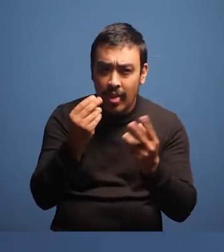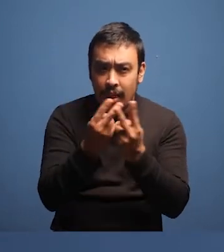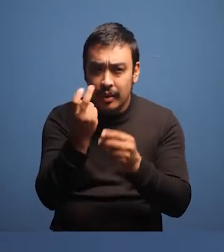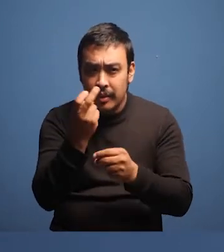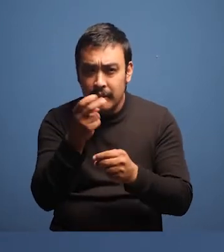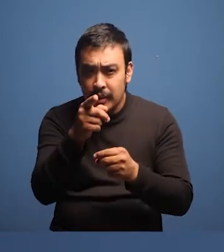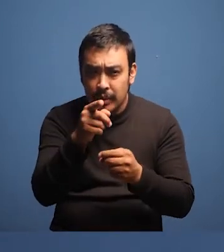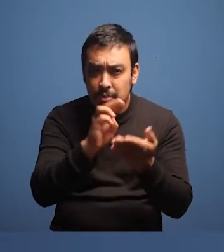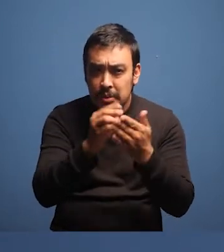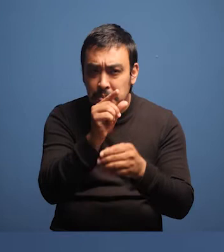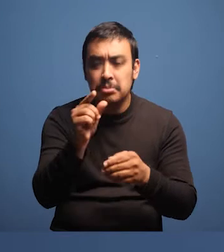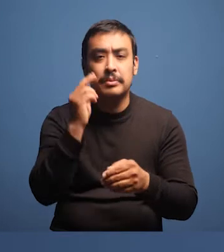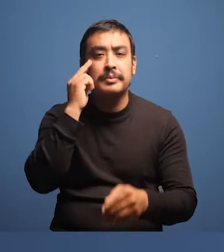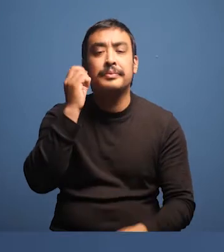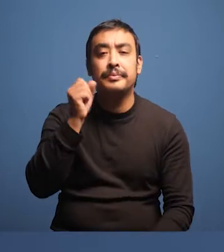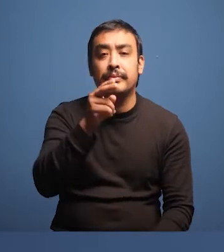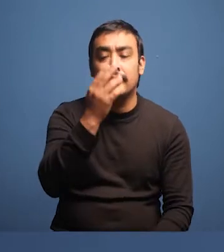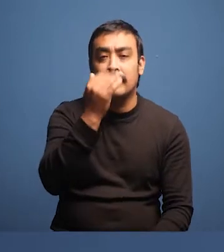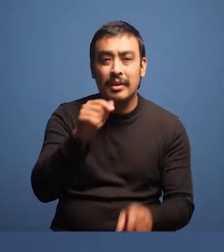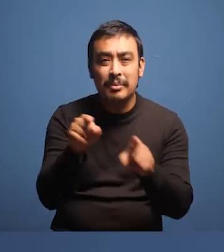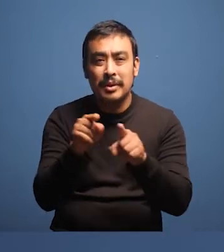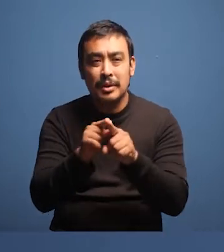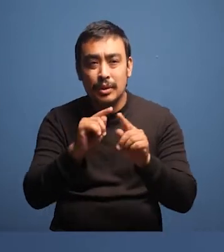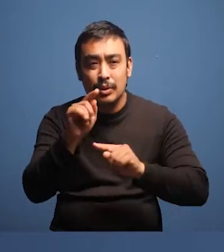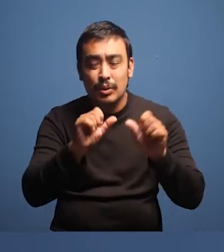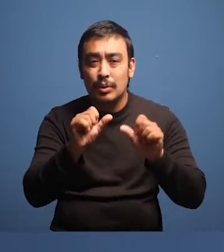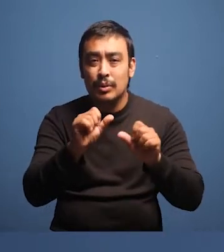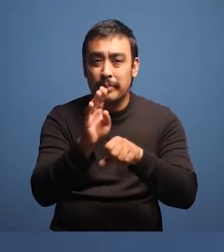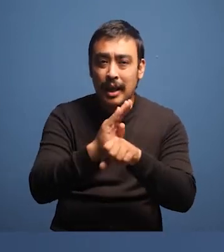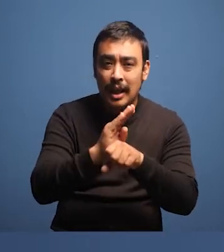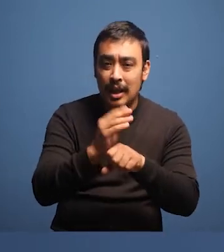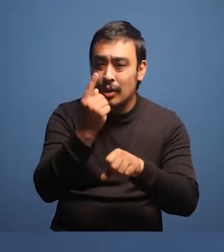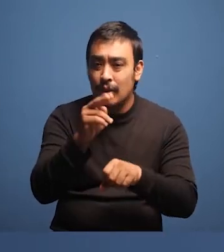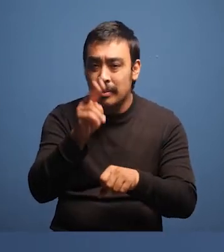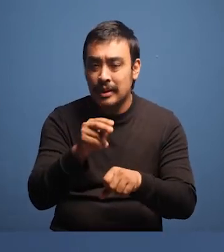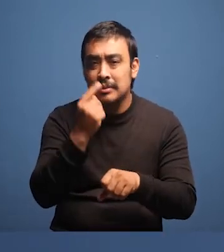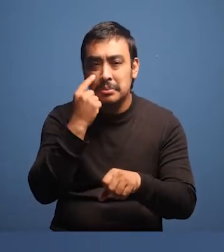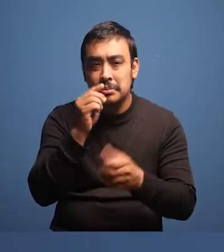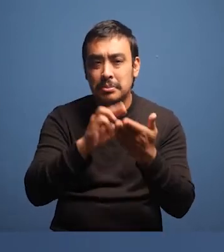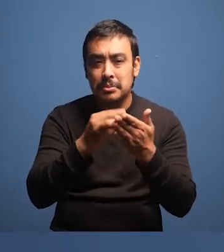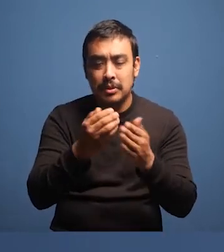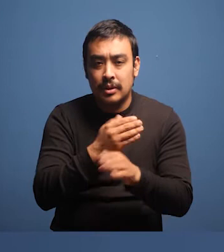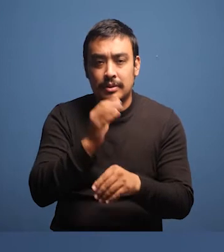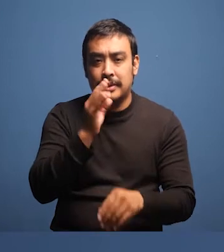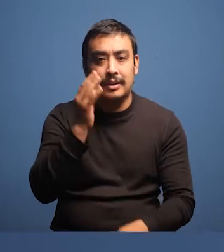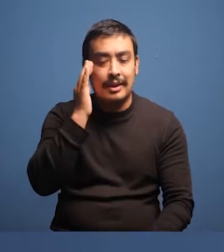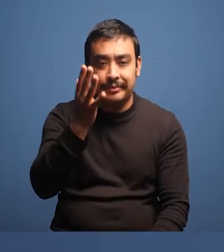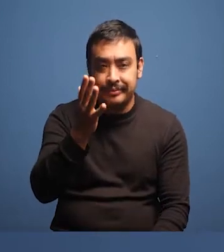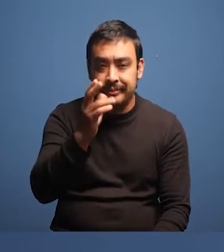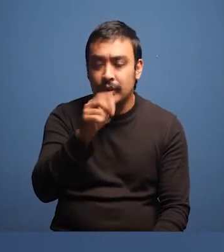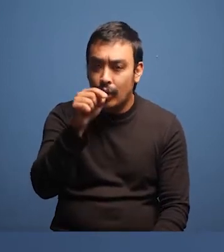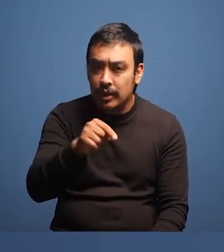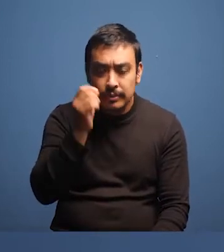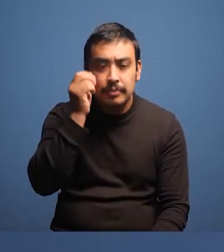इफेक्ट चाहिँ त्यति बेला देखिन्छ क्या। त्यही भएर कुन इफेक्ट कति बेला र कस्तो रेन्जसम्म चाहिँ देखिन्छ भनेर वी क्यान नेभर क्यान प्रेडिक्ट होइन। त्यही भएर चाहिँ हामीले अहिले